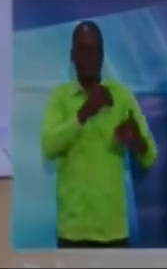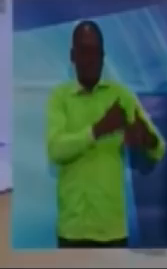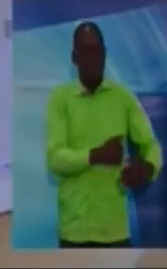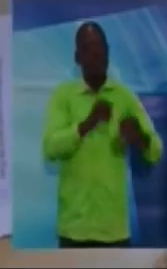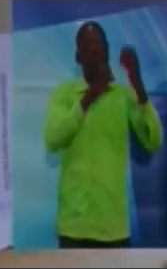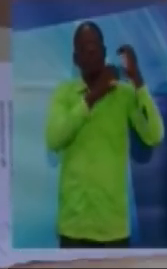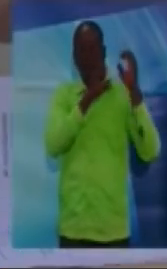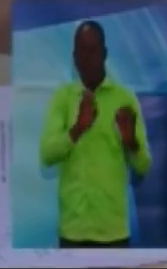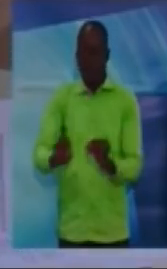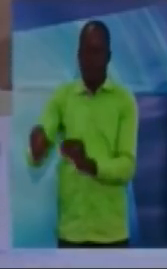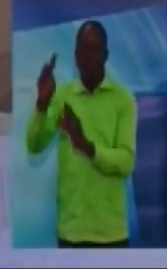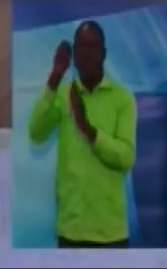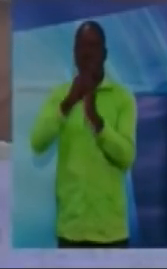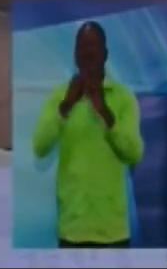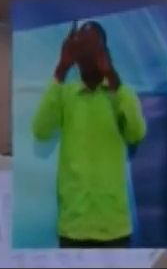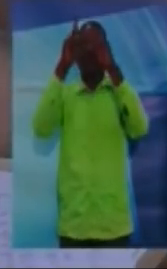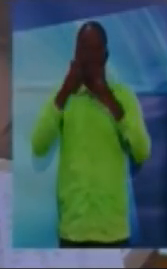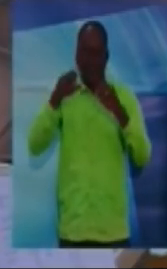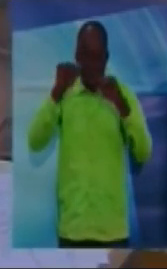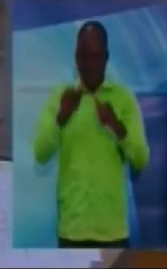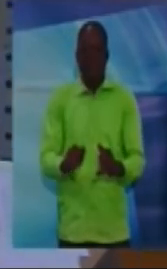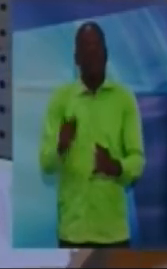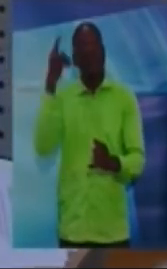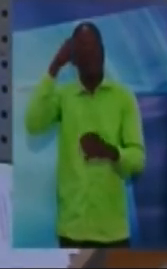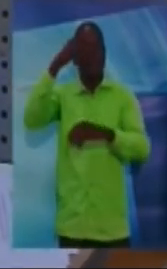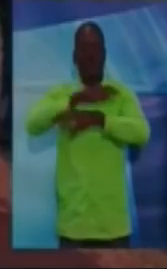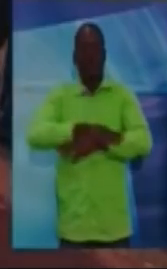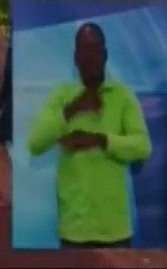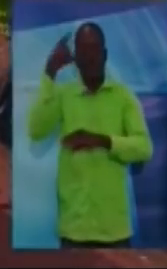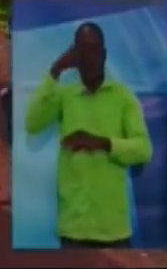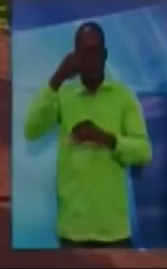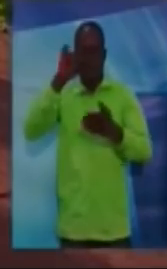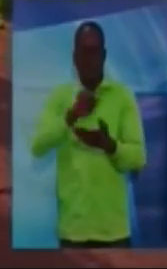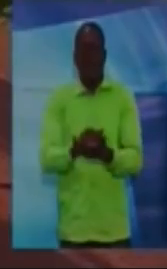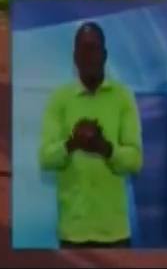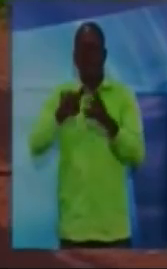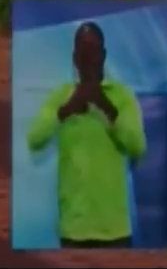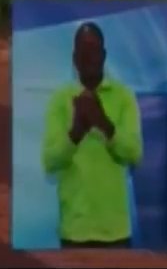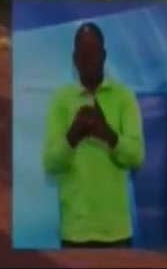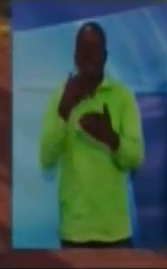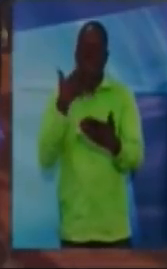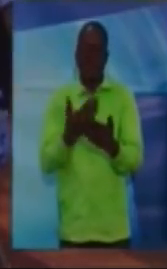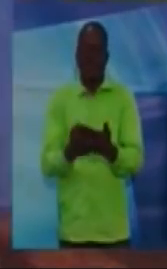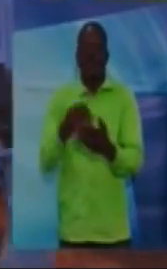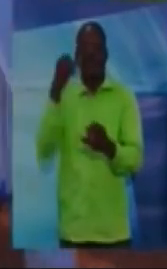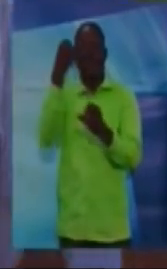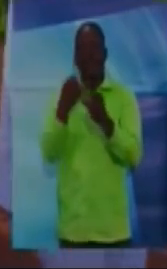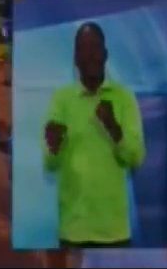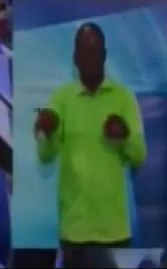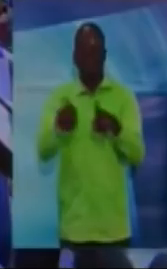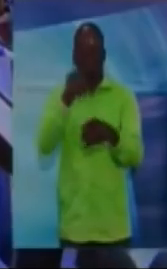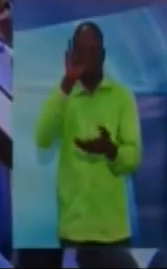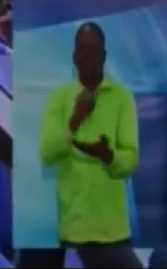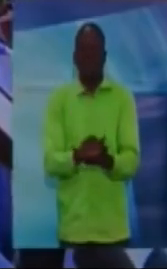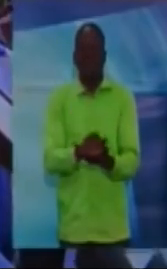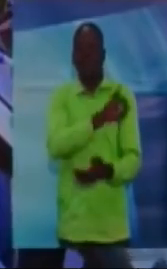de l'organisation de l'examen, il ne reste plus qu'à croiser les doigts pour que cette étape, qui a démarré bien, se termine tout aussi bien.